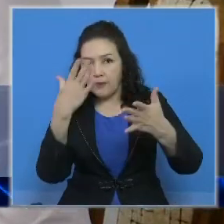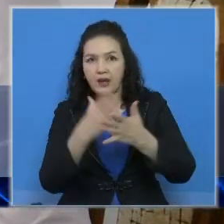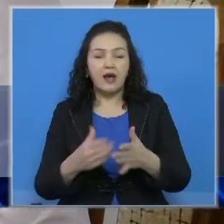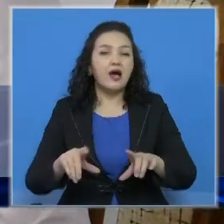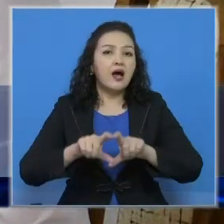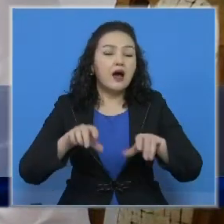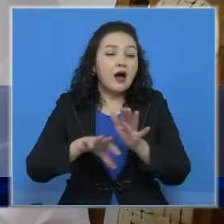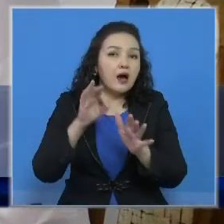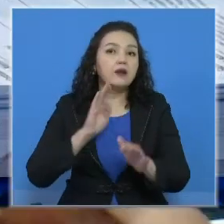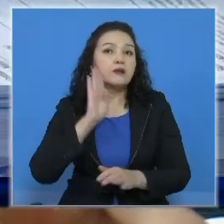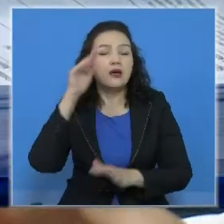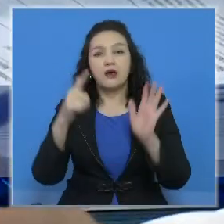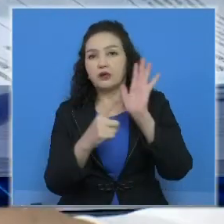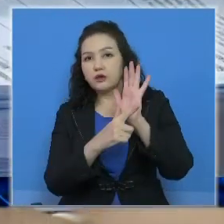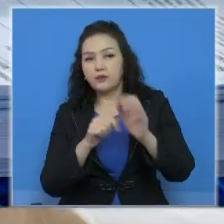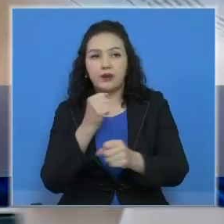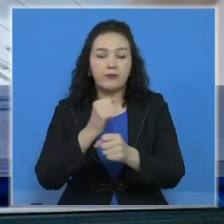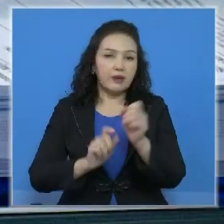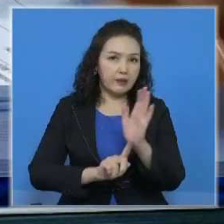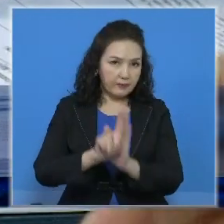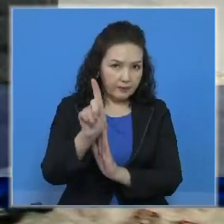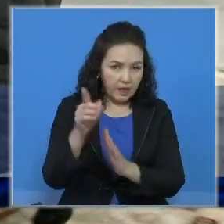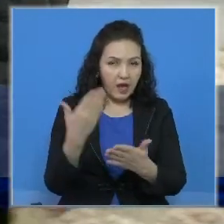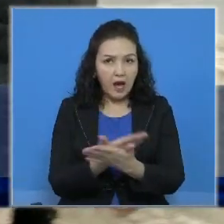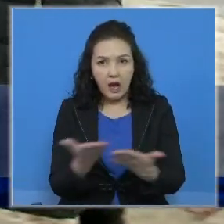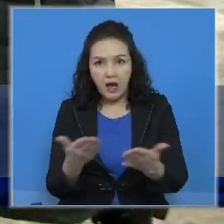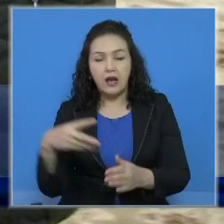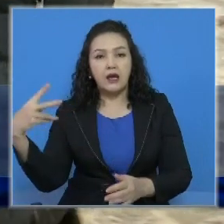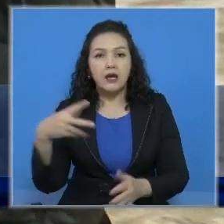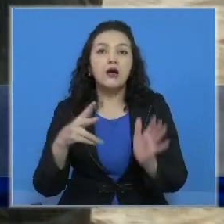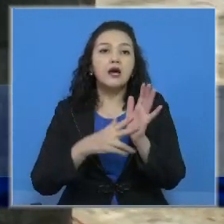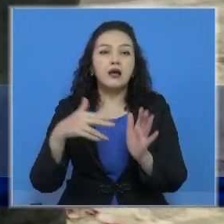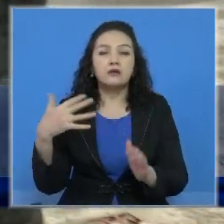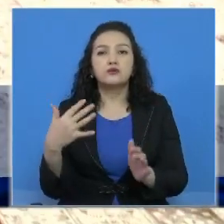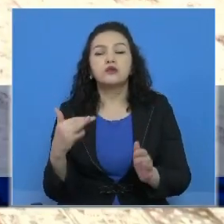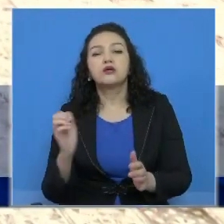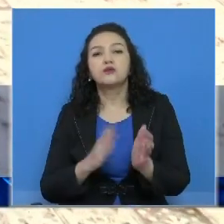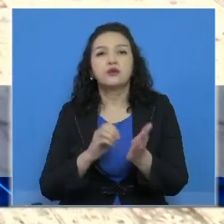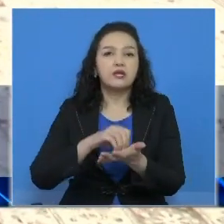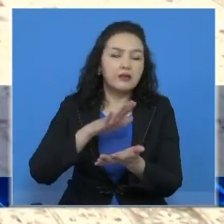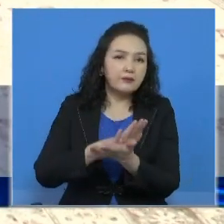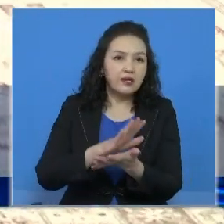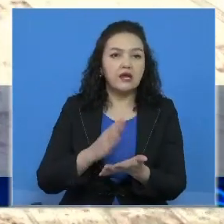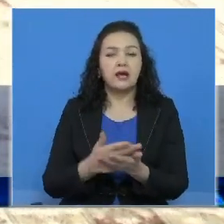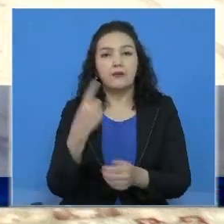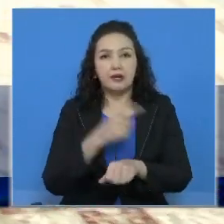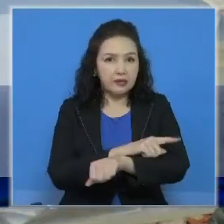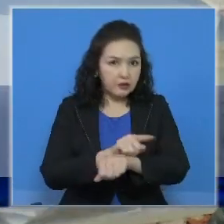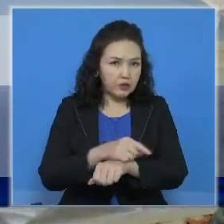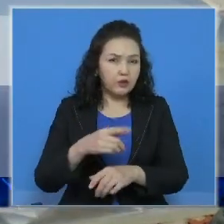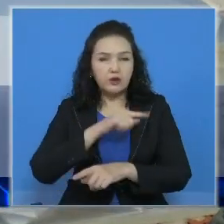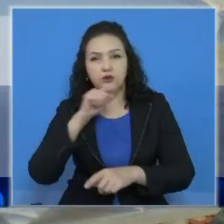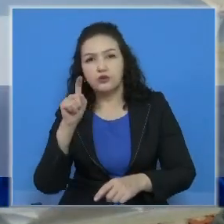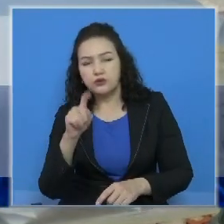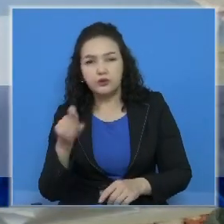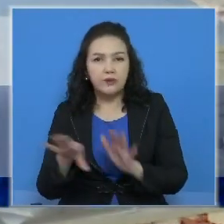сайлау учаскесі таңғы сағат 7-де жұмысын бастап кетті. Мұнда 2894 адам тіркелген. Бір сағаттың өзінде 100-ден астам